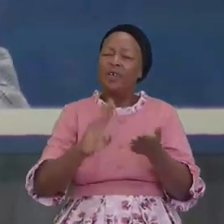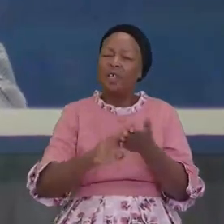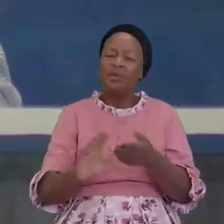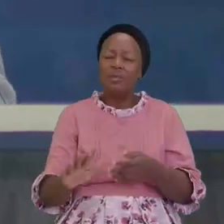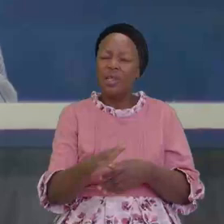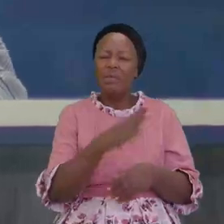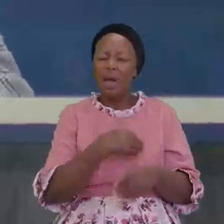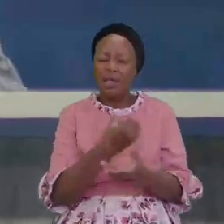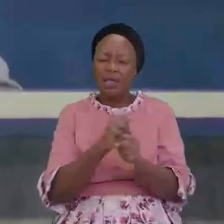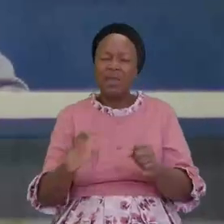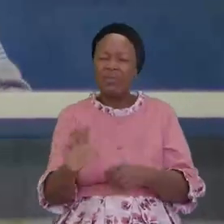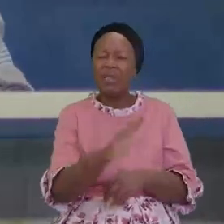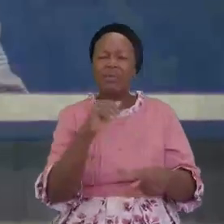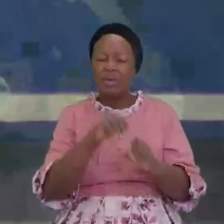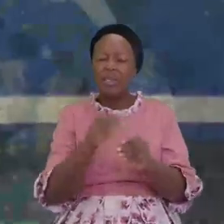selon ta fidélité,